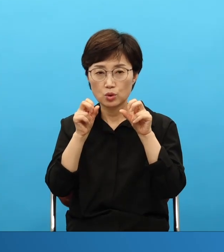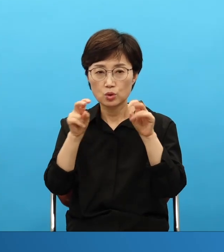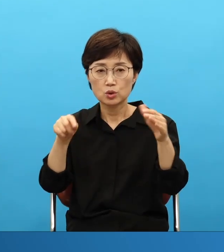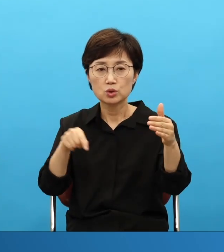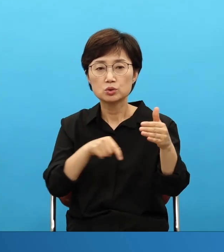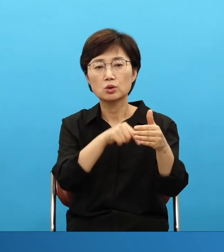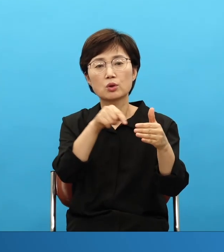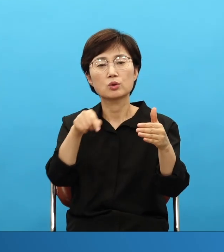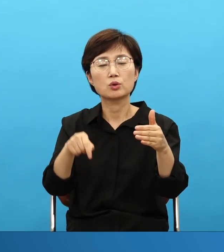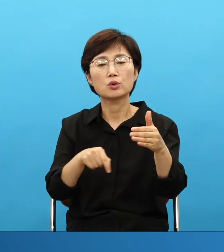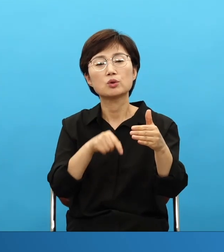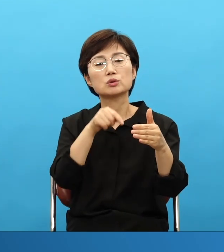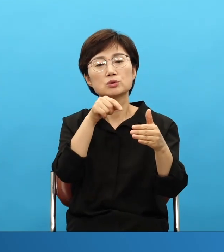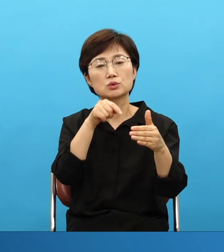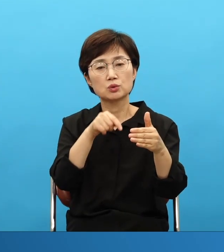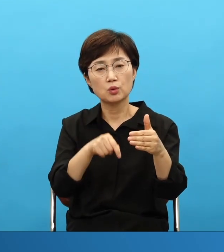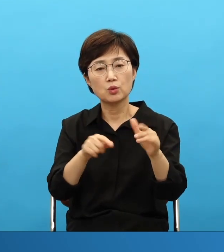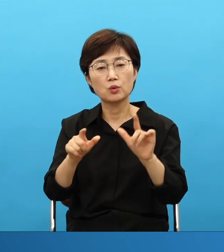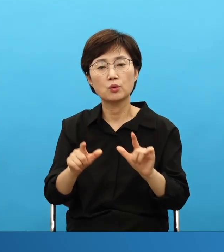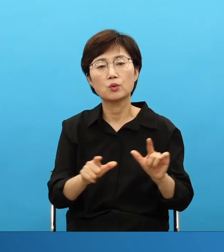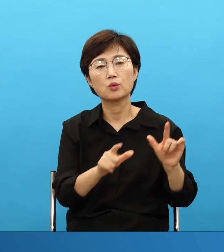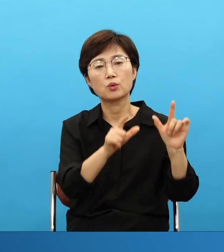무소리 선교